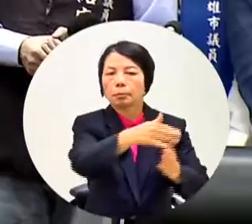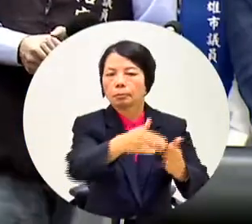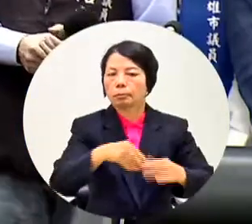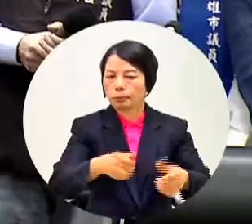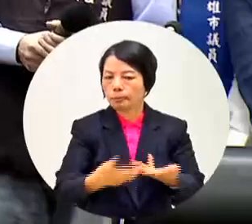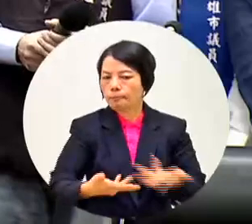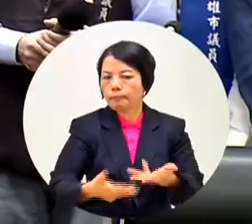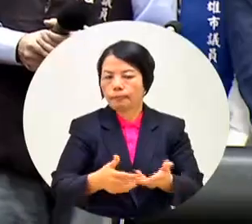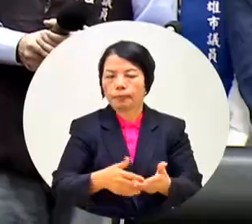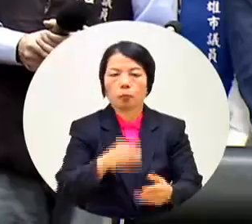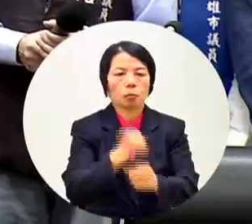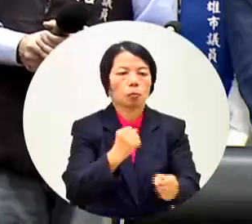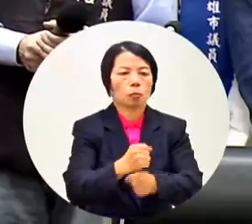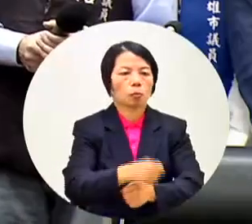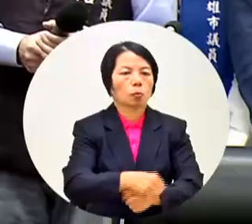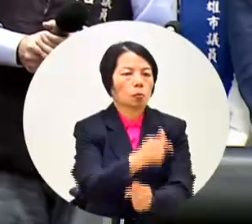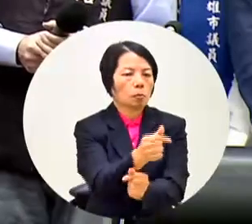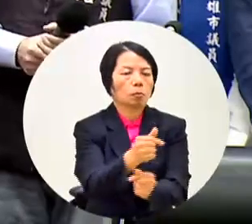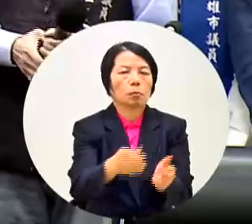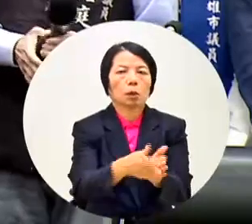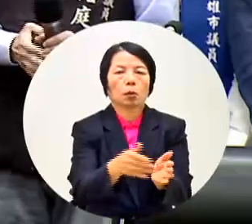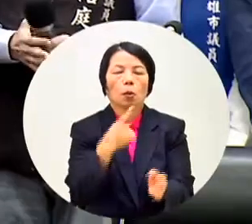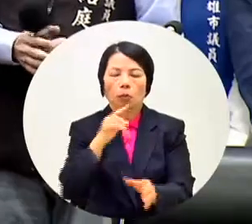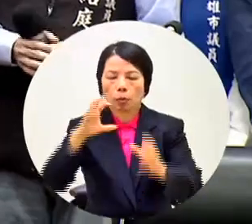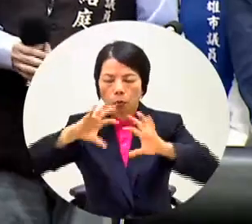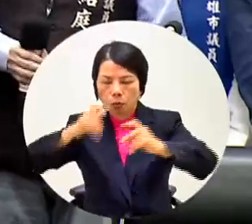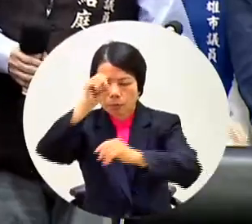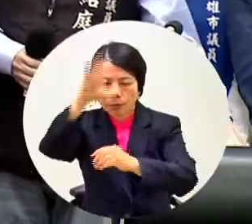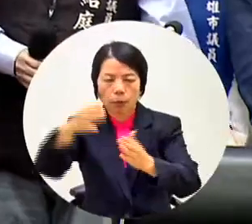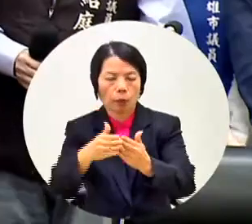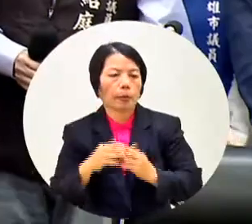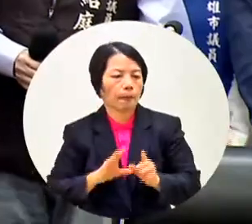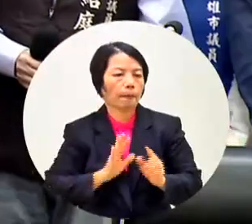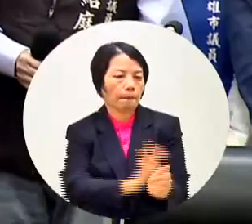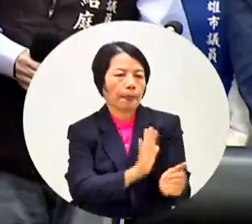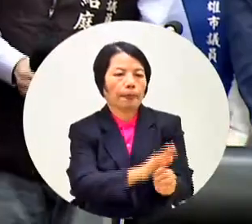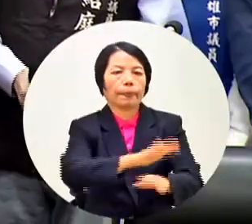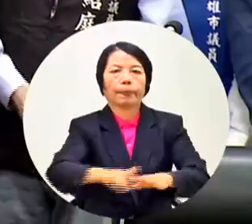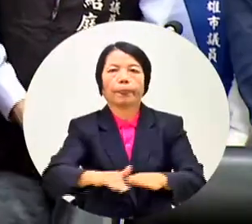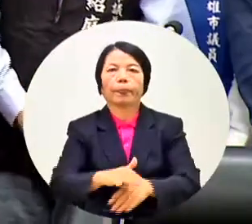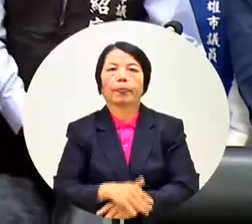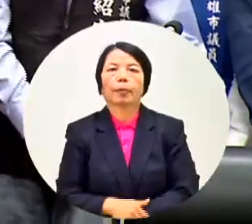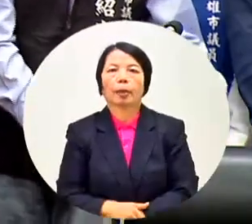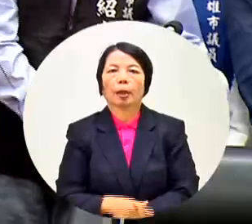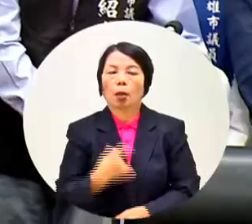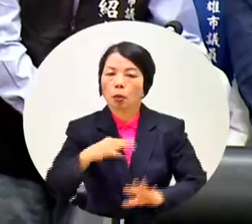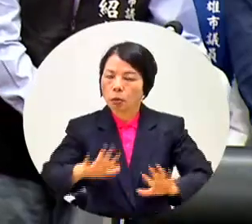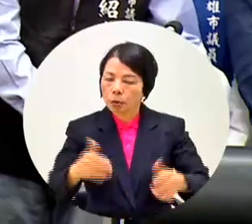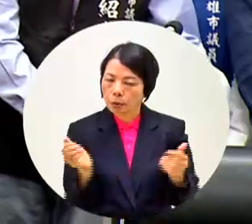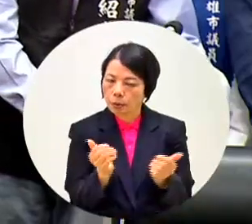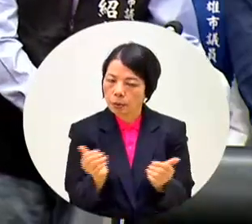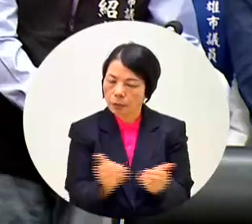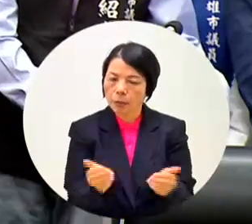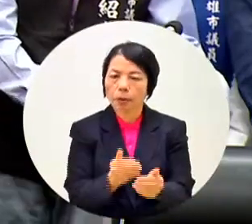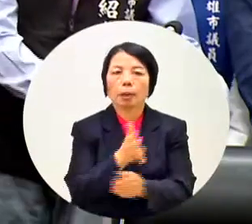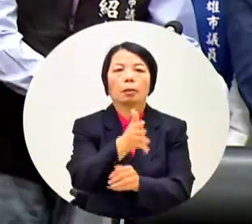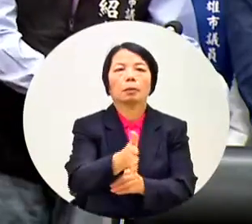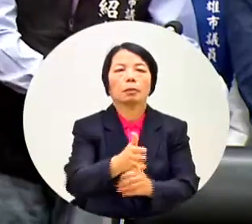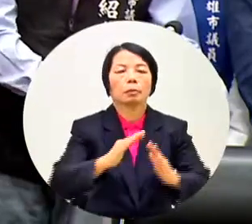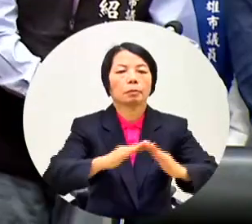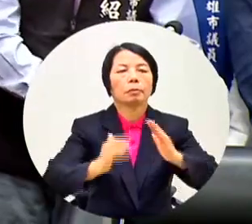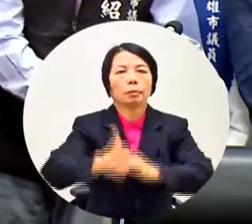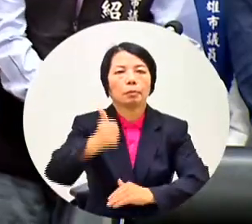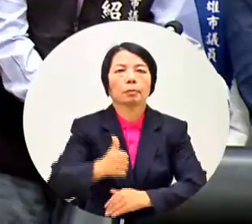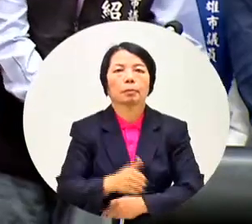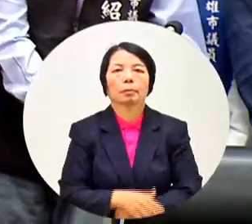支持配合。那么本席这边就有一个问题要就教一下我们的高雄市长韩市长，你在选举的时候有